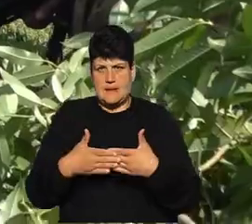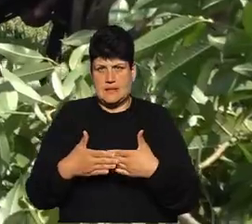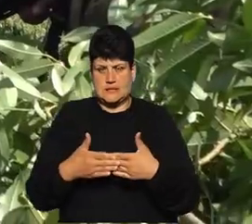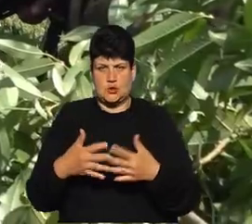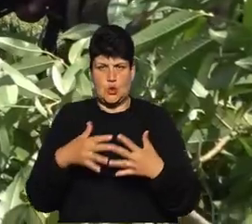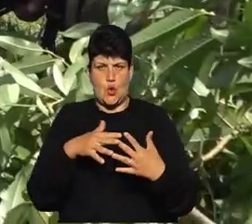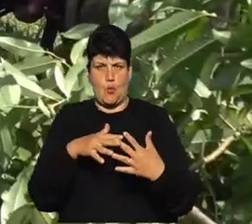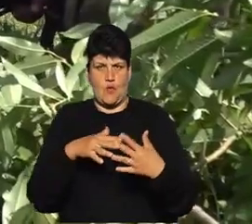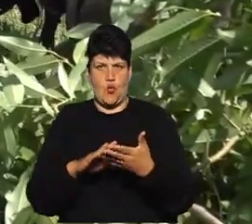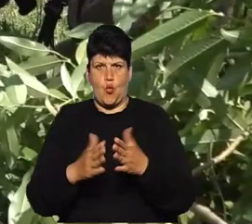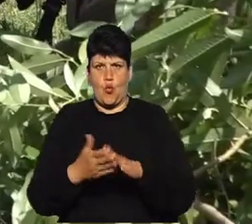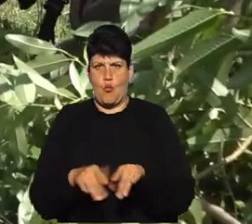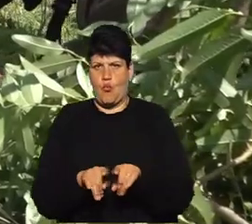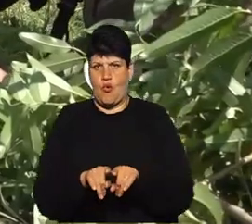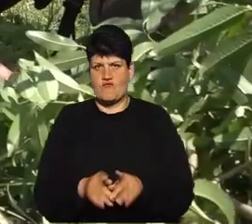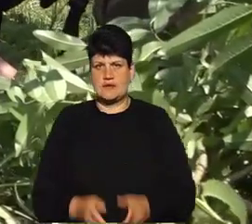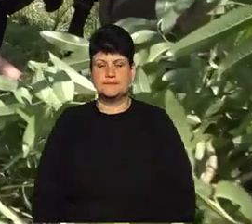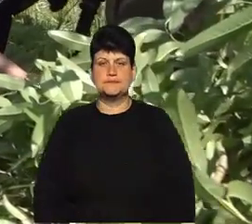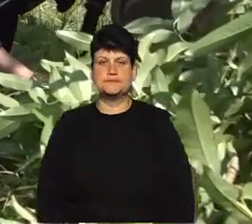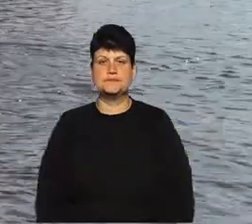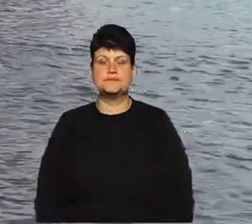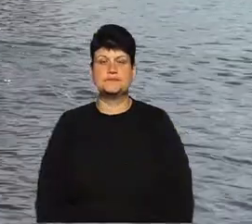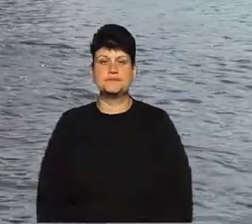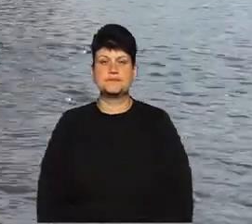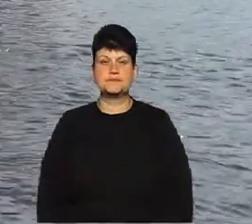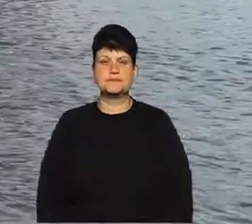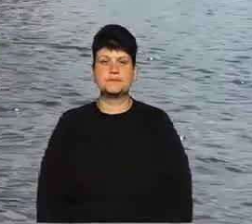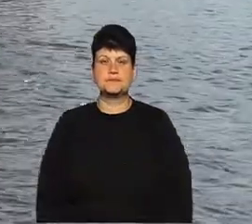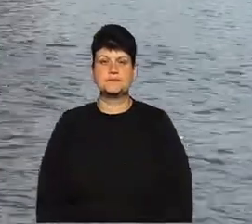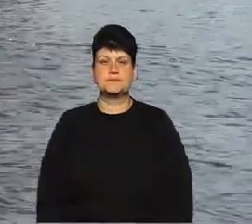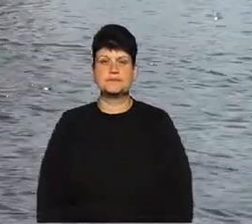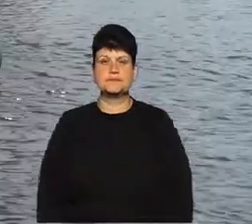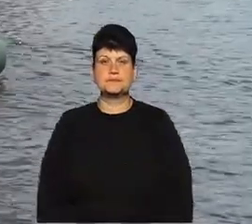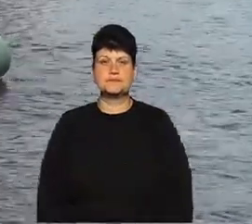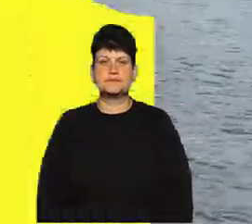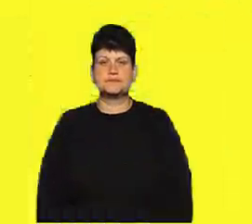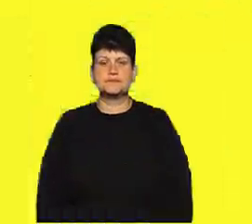умов. Тарас Бурак, Оксана Галіяш. Новини на Суспільному. Тернопільщина.